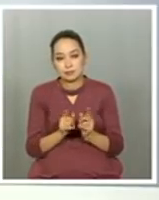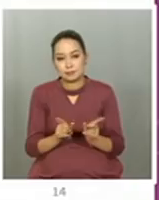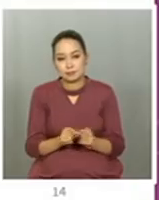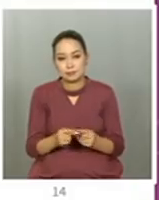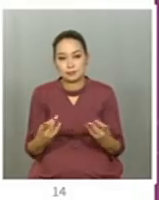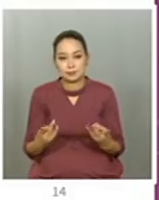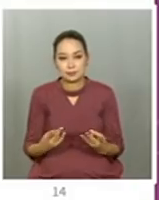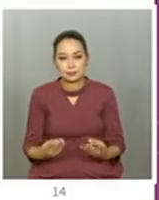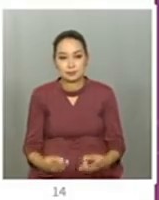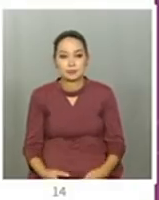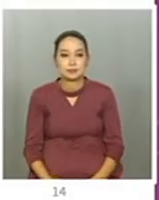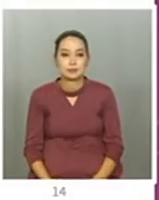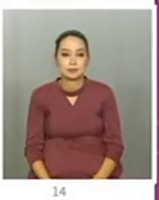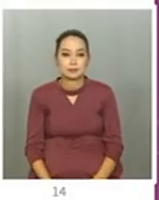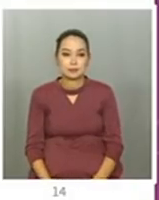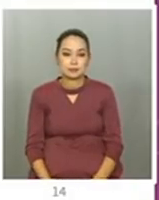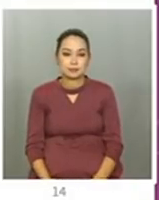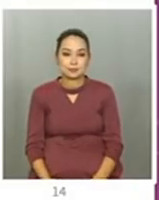сәйкестендіріңіздер.